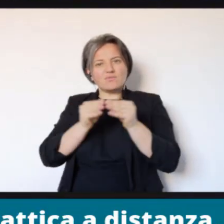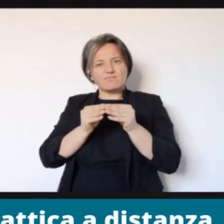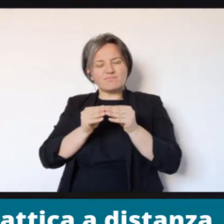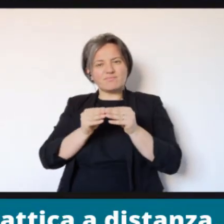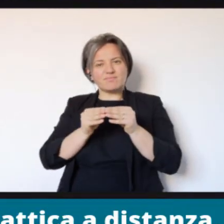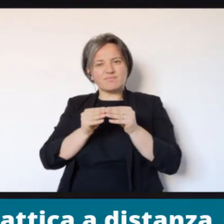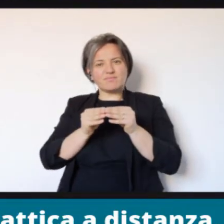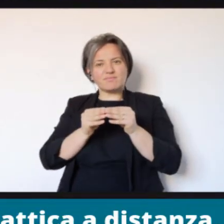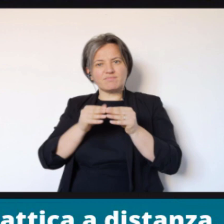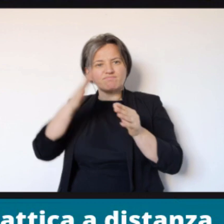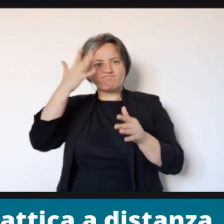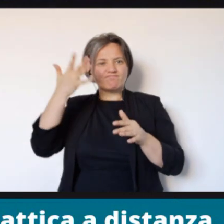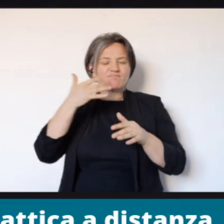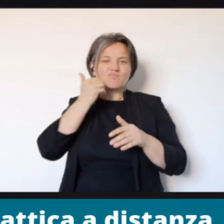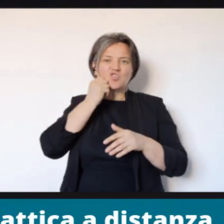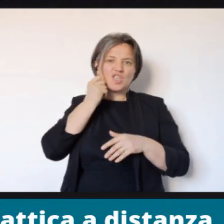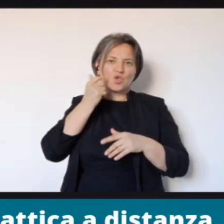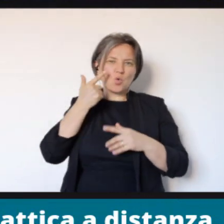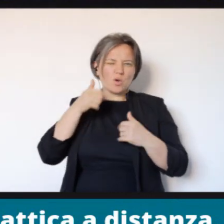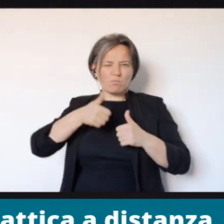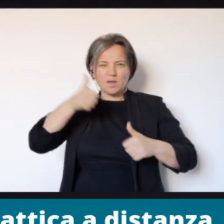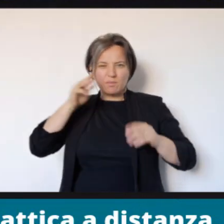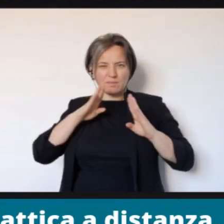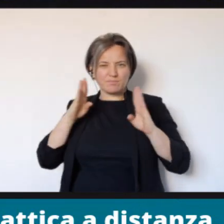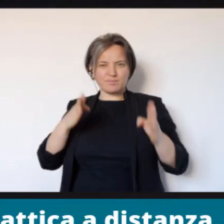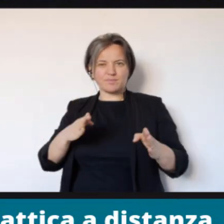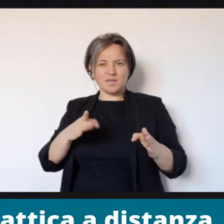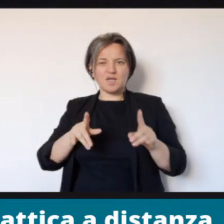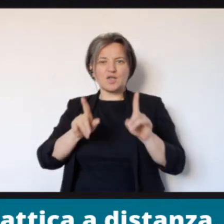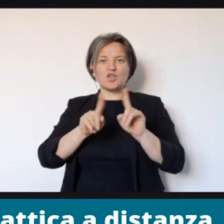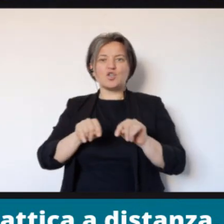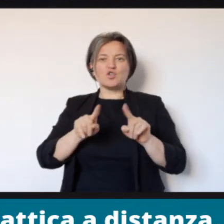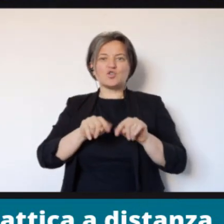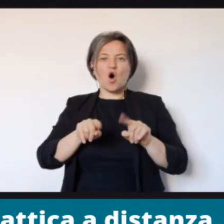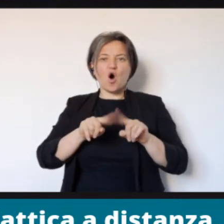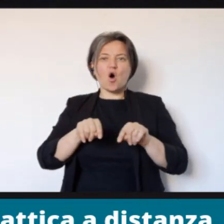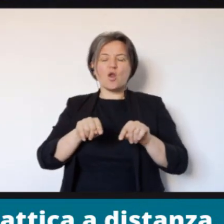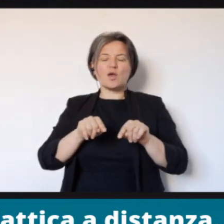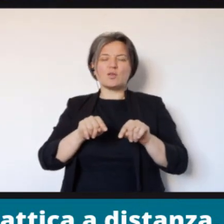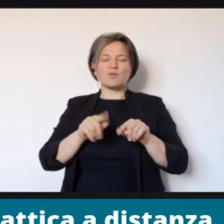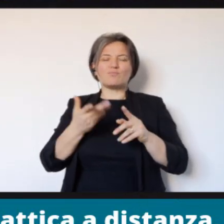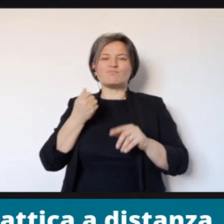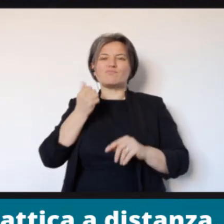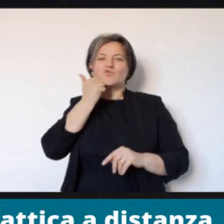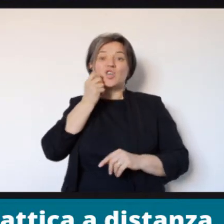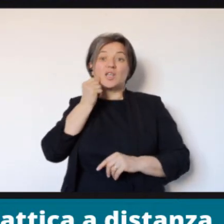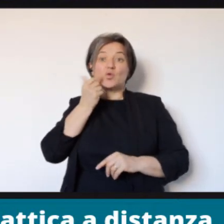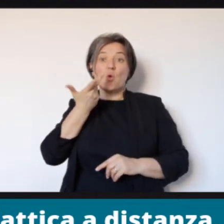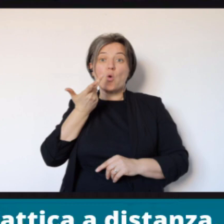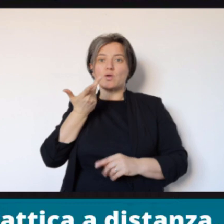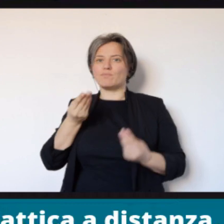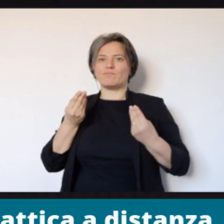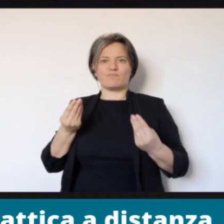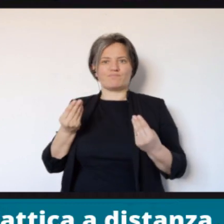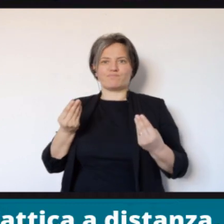delle persone, che dei genitori, perché molto spesso i